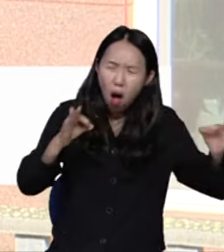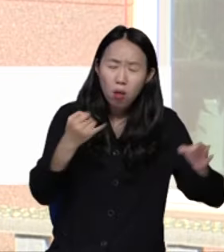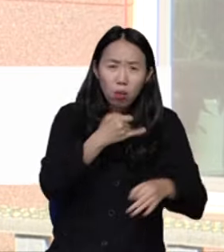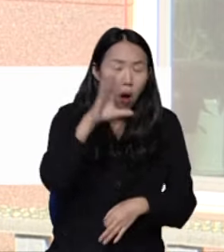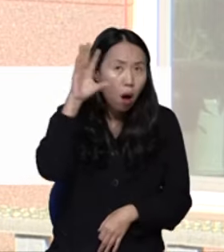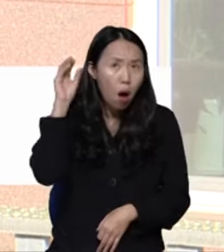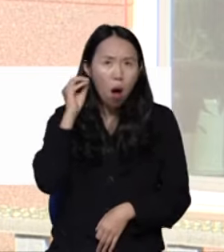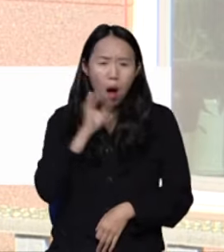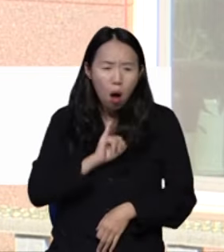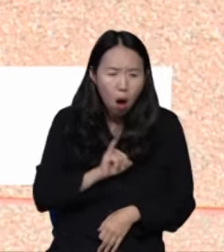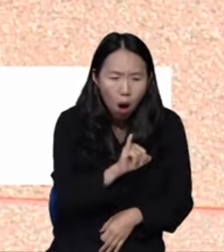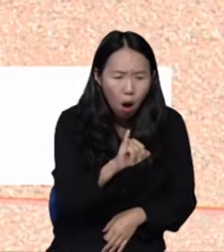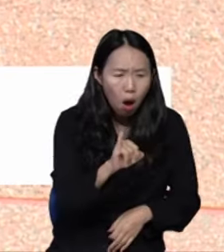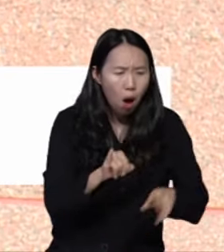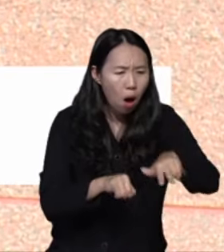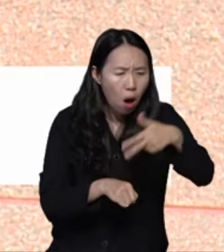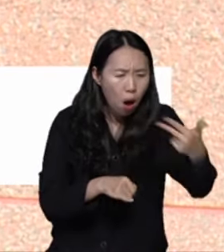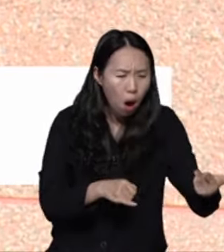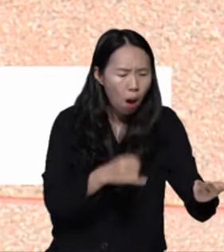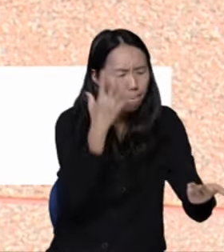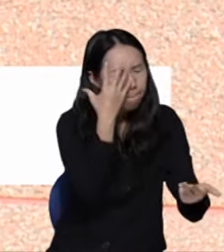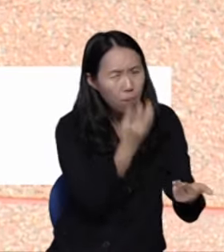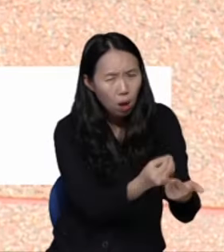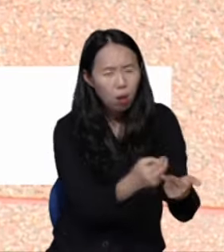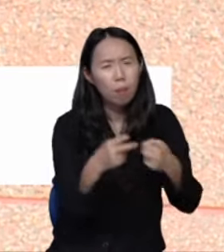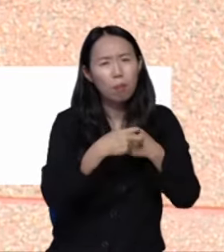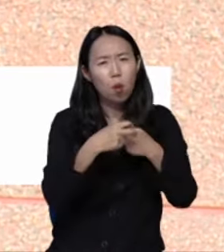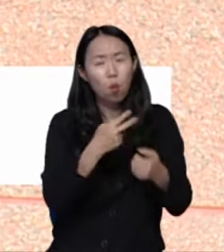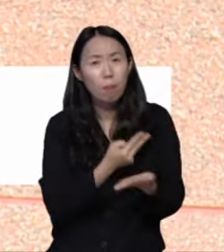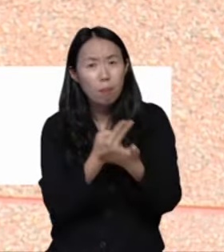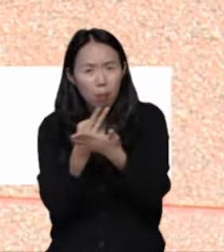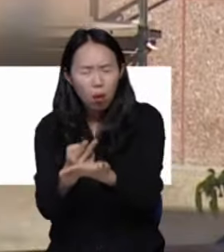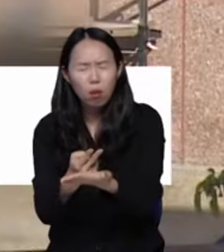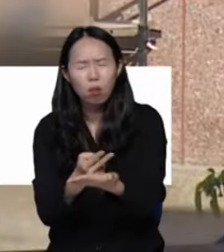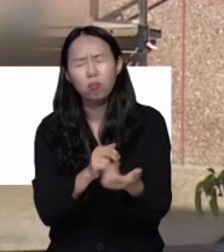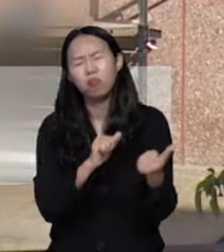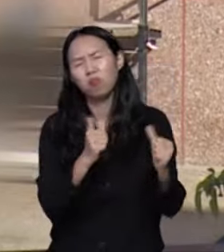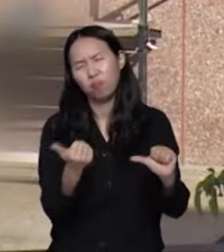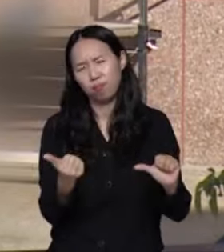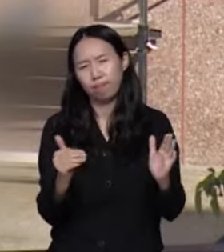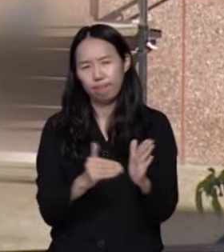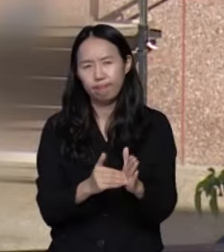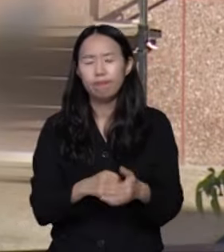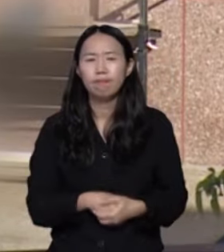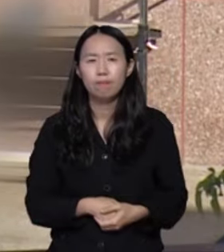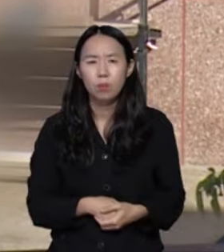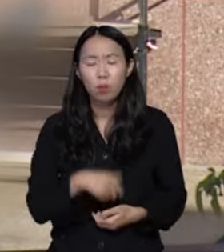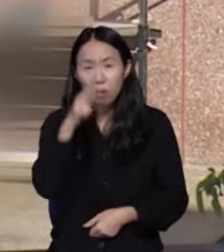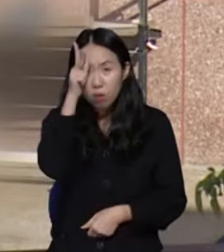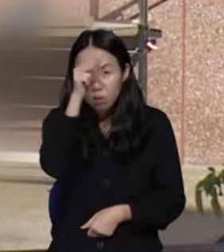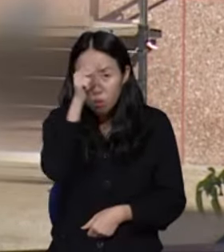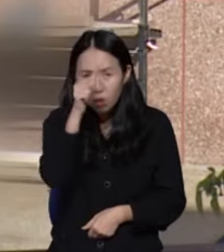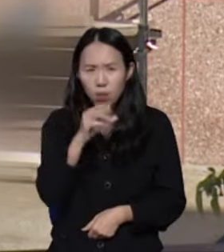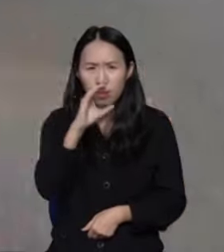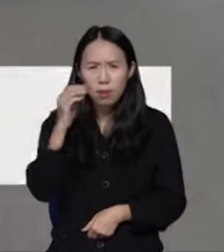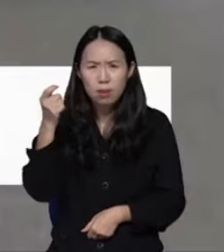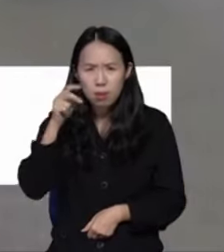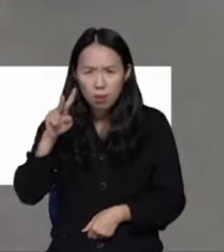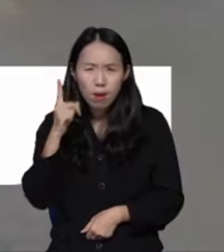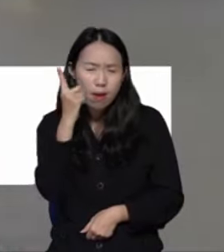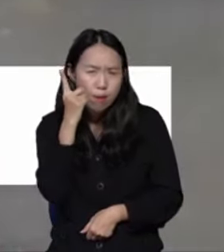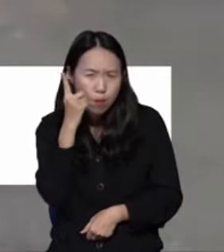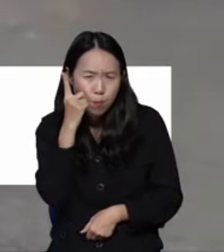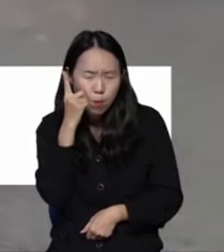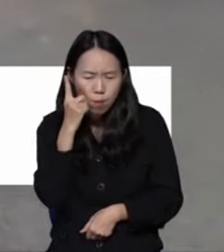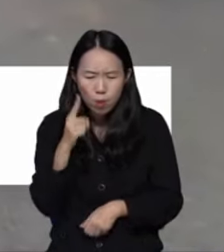딸이 거실로 뛰쳐나와 쓰러져 있는 씨를 발견하고 병원으로 옮겼으나 끝내 숨졌습니다 경찰은 CCTV 핸드폰